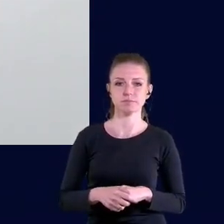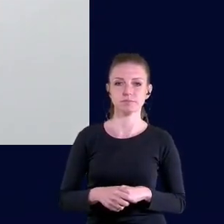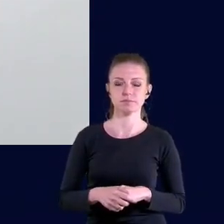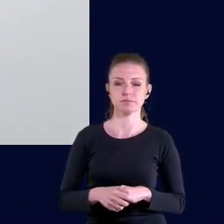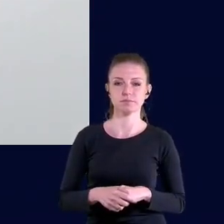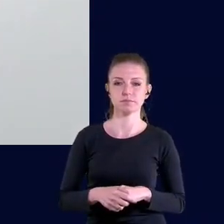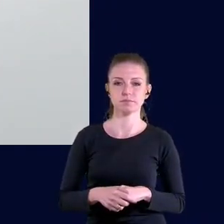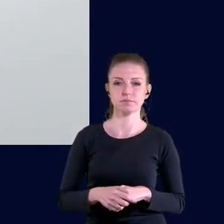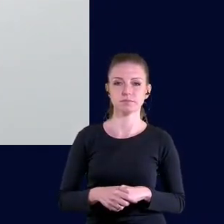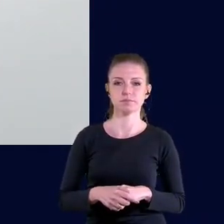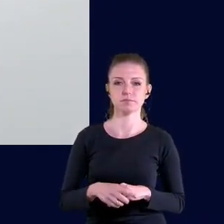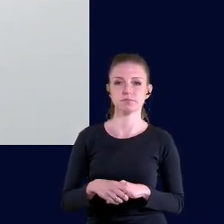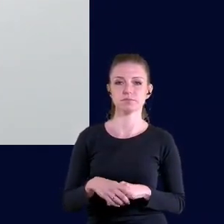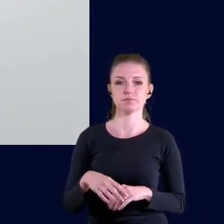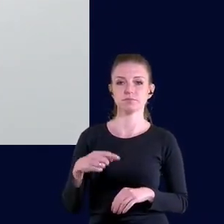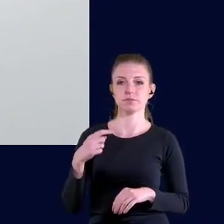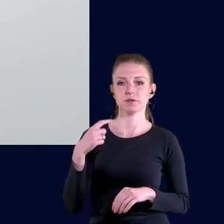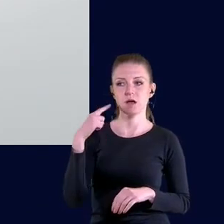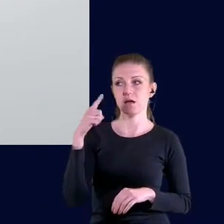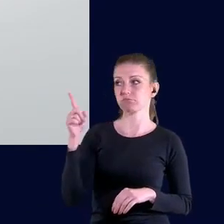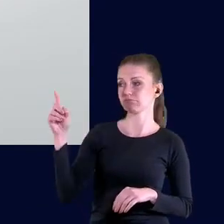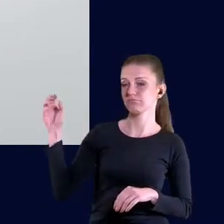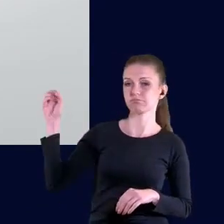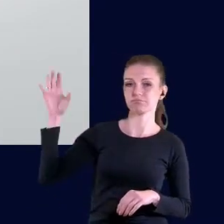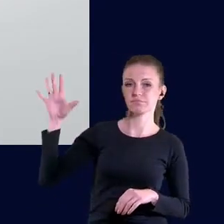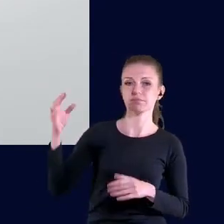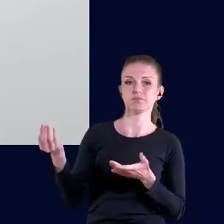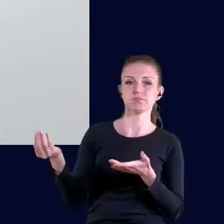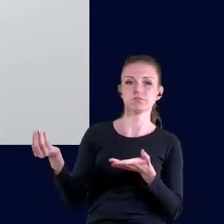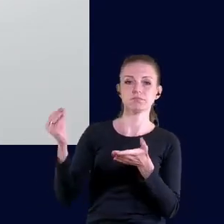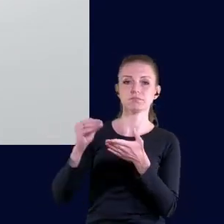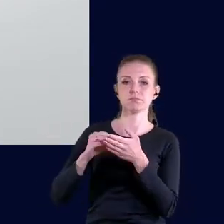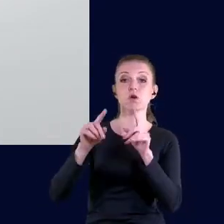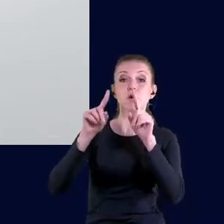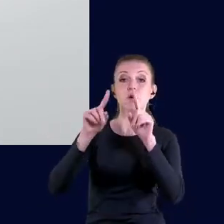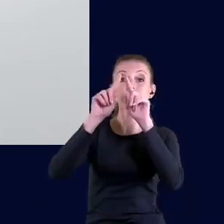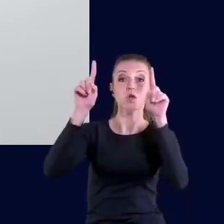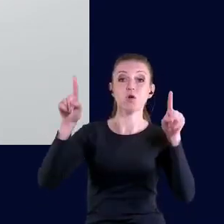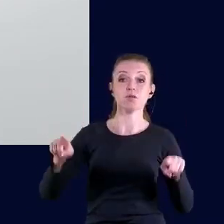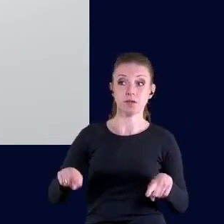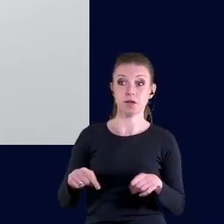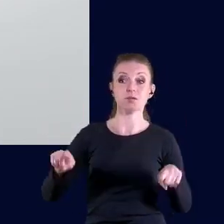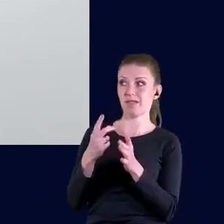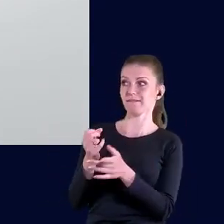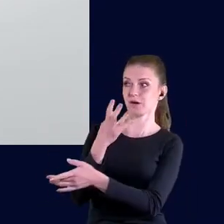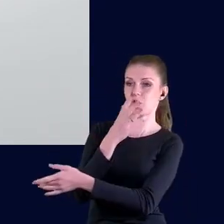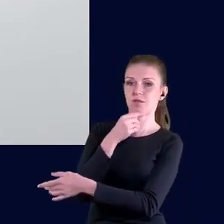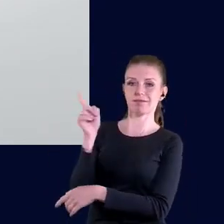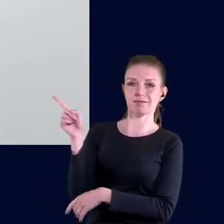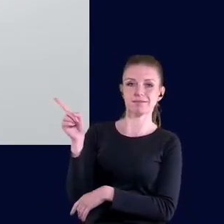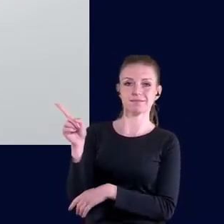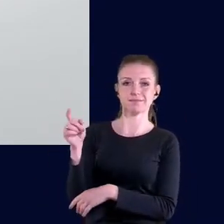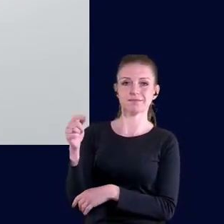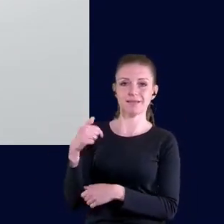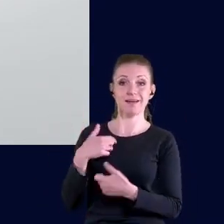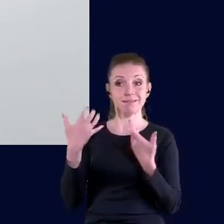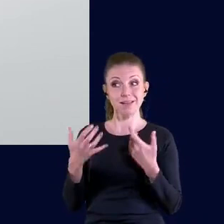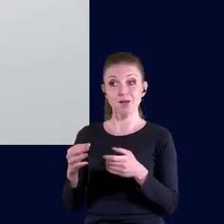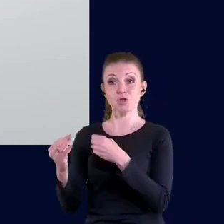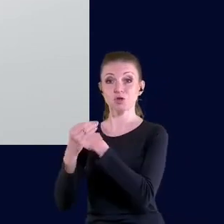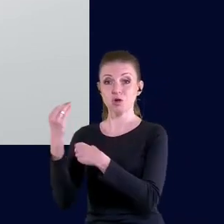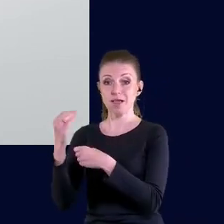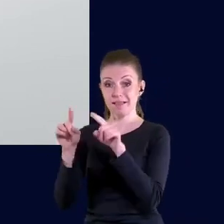z misją tutaj państwu zaprezentować Andrea właśnie wniosek o zakwalifikowaniu do udziału w szkoleniach